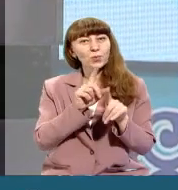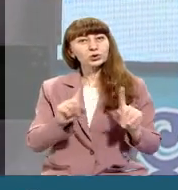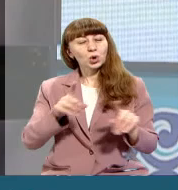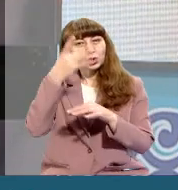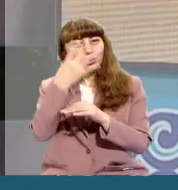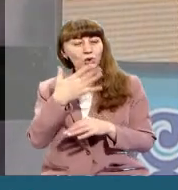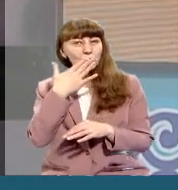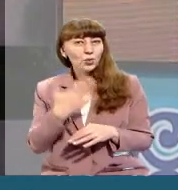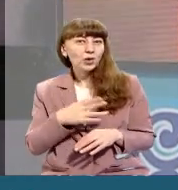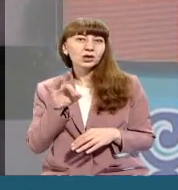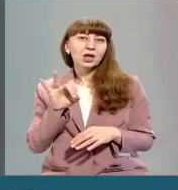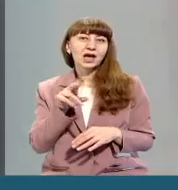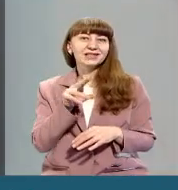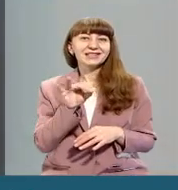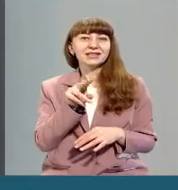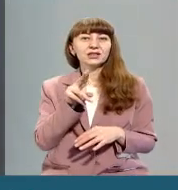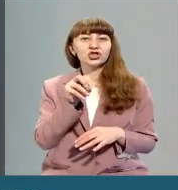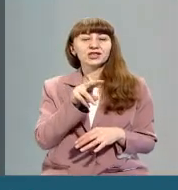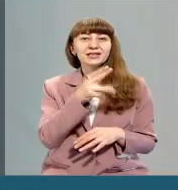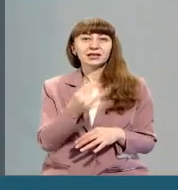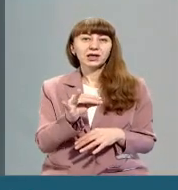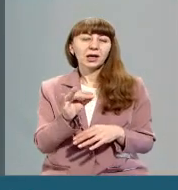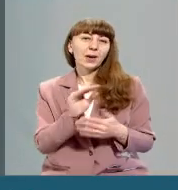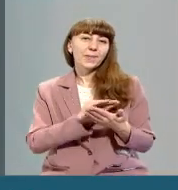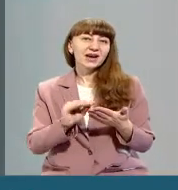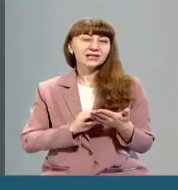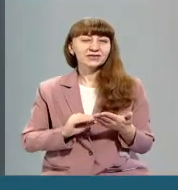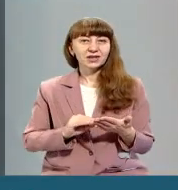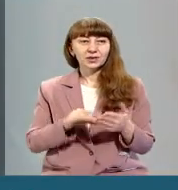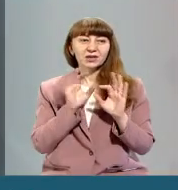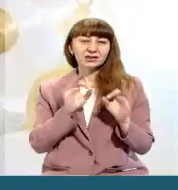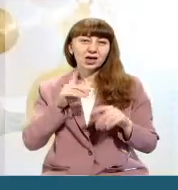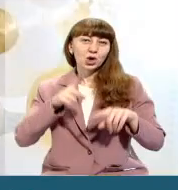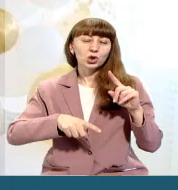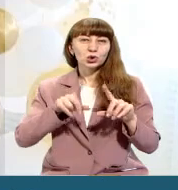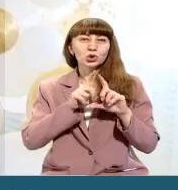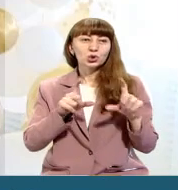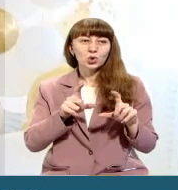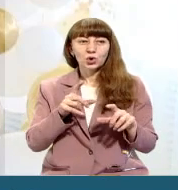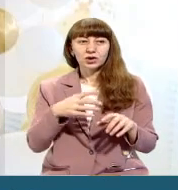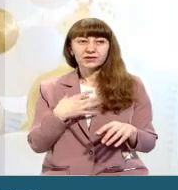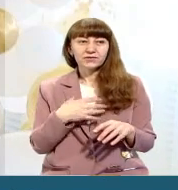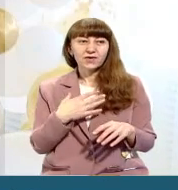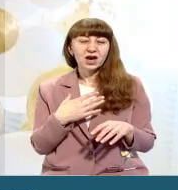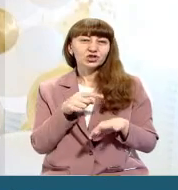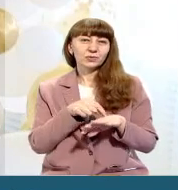любовь к классическим произведениям а родной школе жен рассказывает особым трепетом вотже